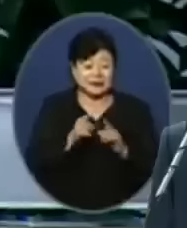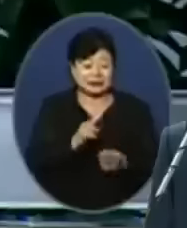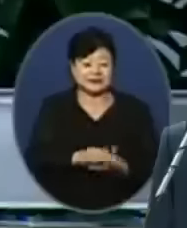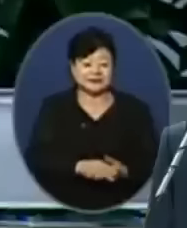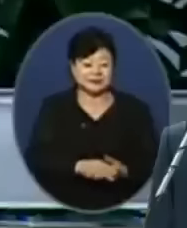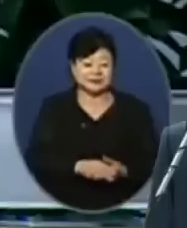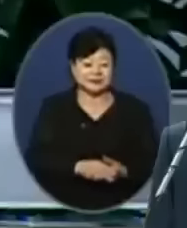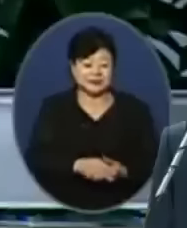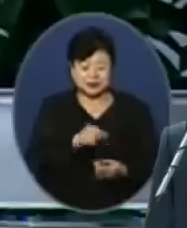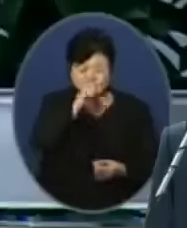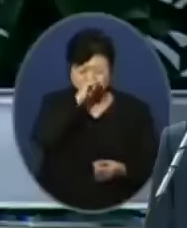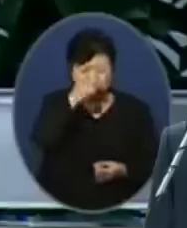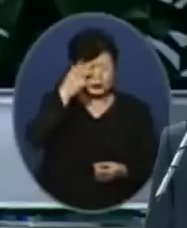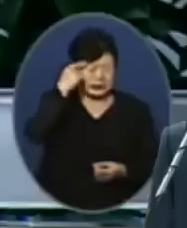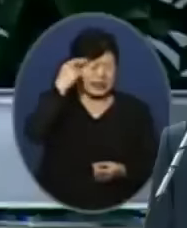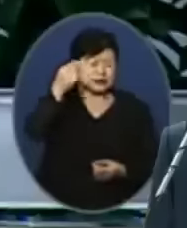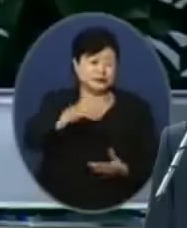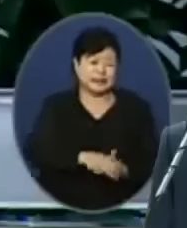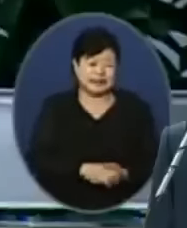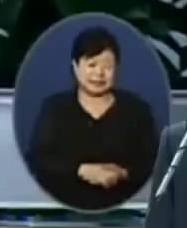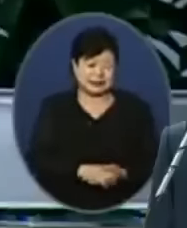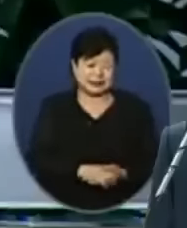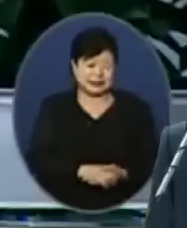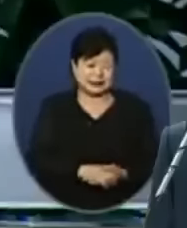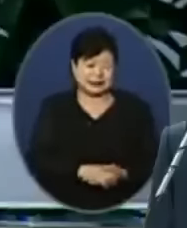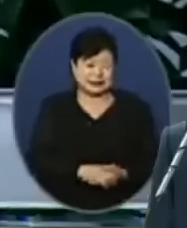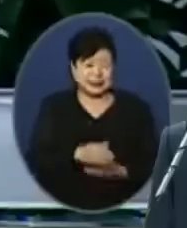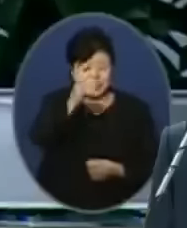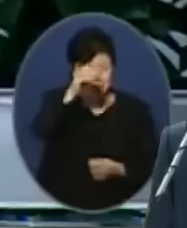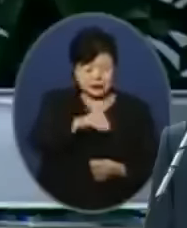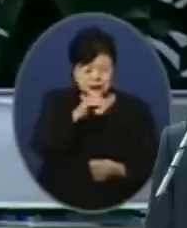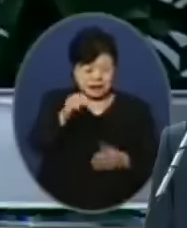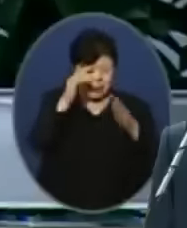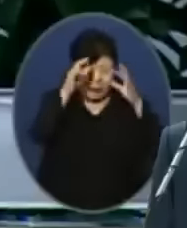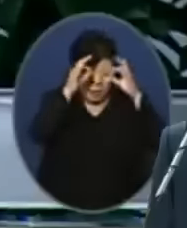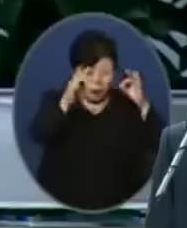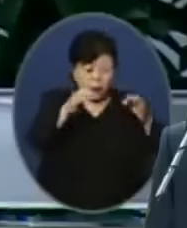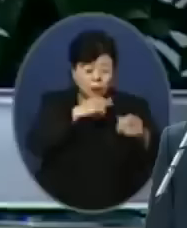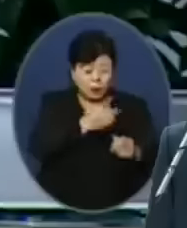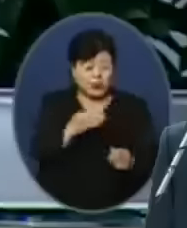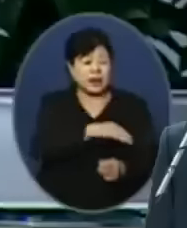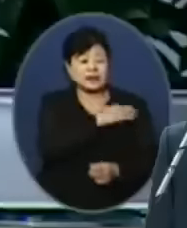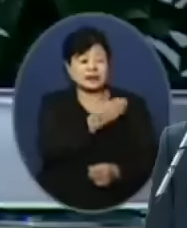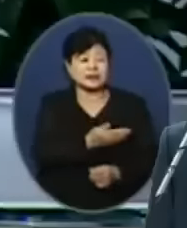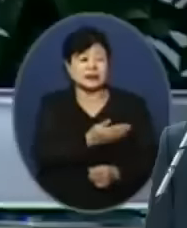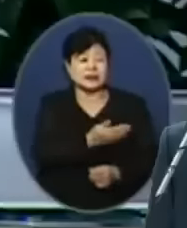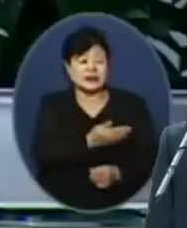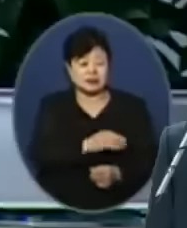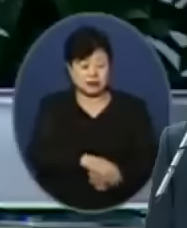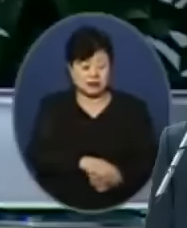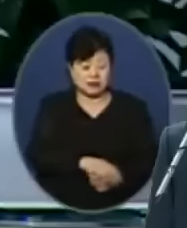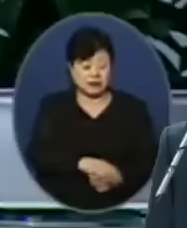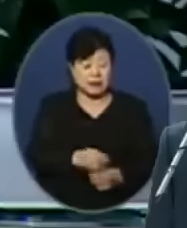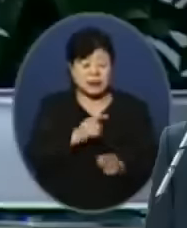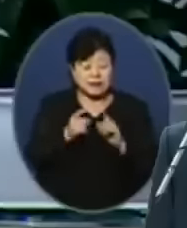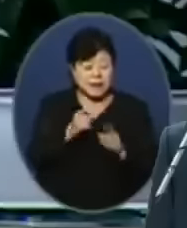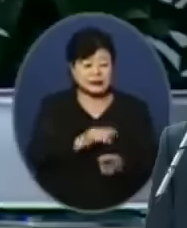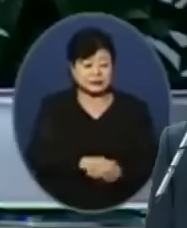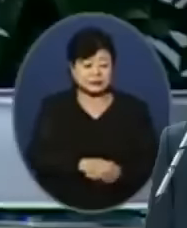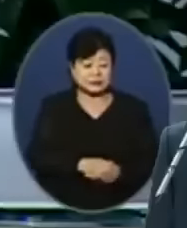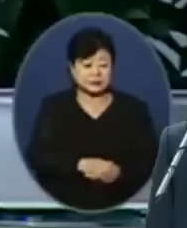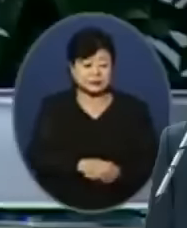성경만큼 좋은 생각을 부어주는 것이 없습니다. 십자가를 바라보고 보혈의 능력을 생각하고 성경을